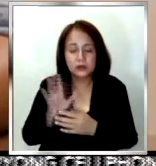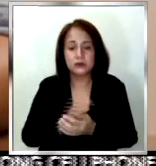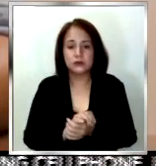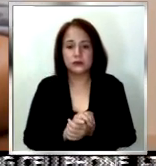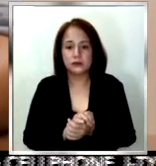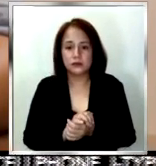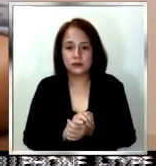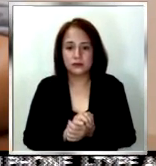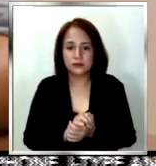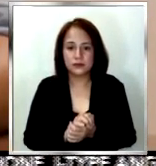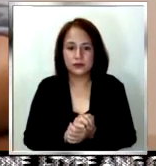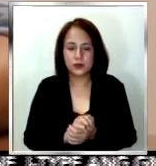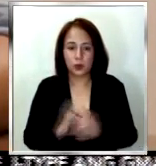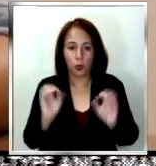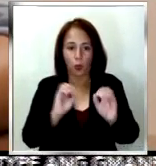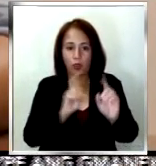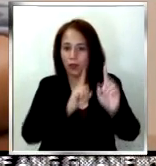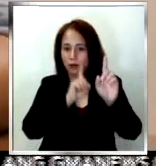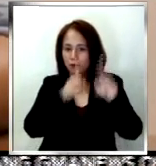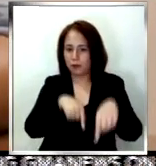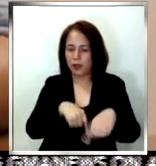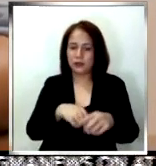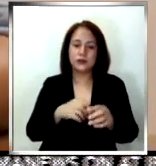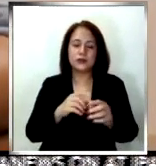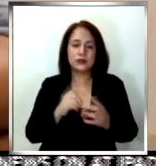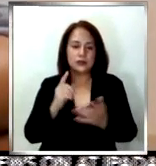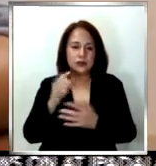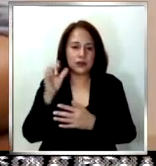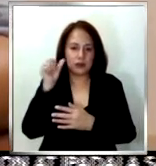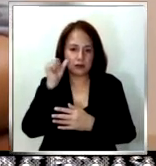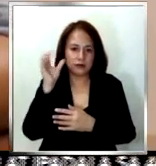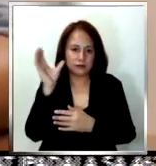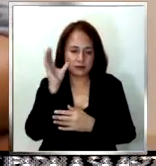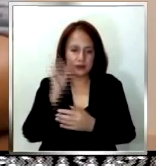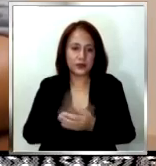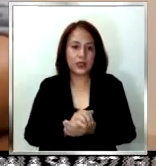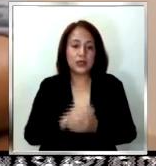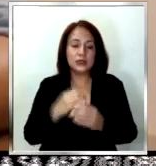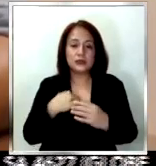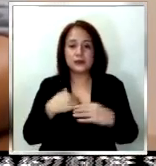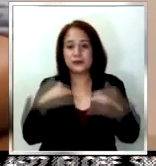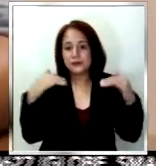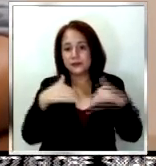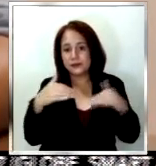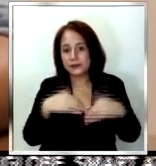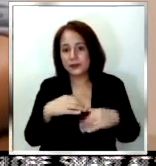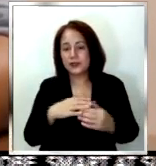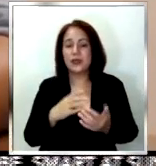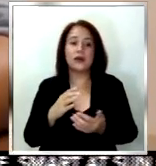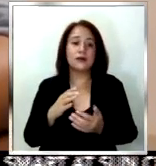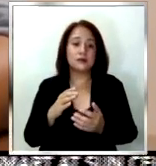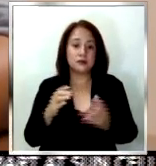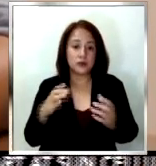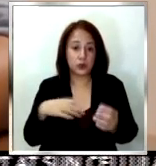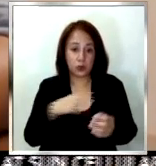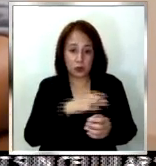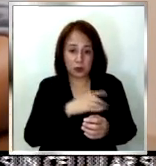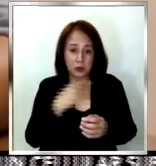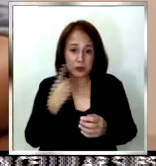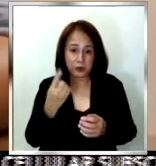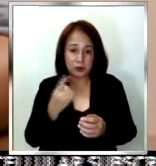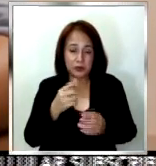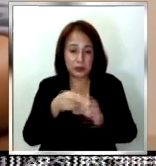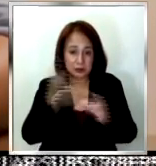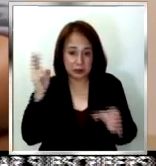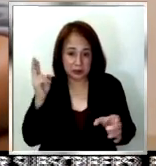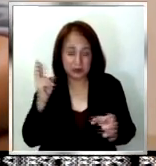Wala pang pahayag kaugnay niyan si Cayetano. Sa sesyon ng Kamara nitong Miyerkules, tag-alok si Cayetano na magbitiw bilang speaker pero